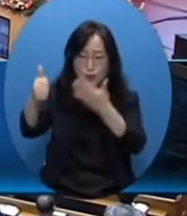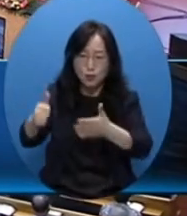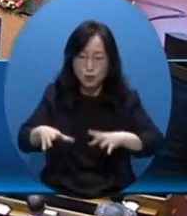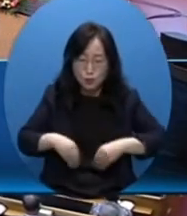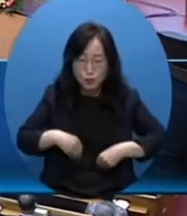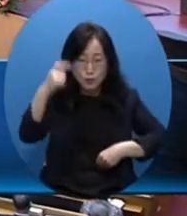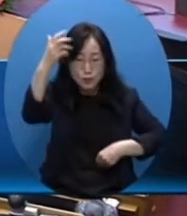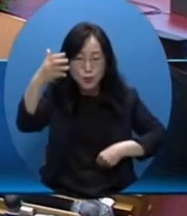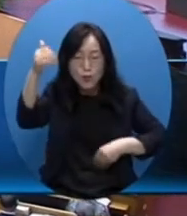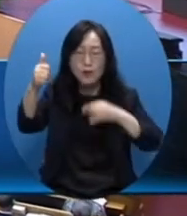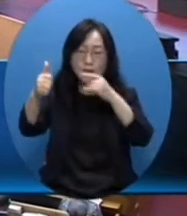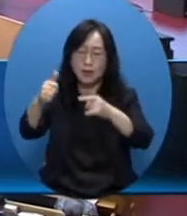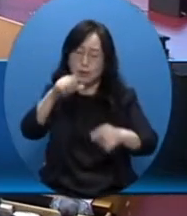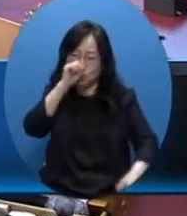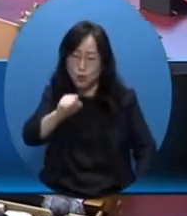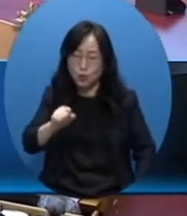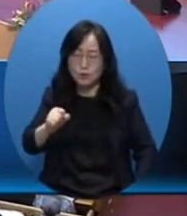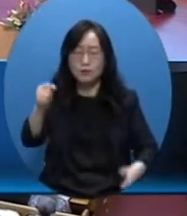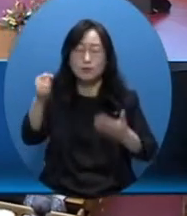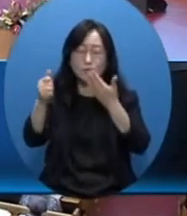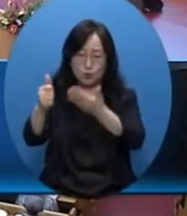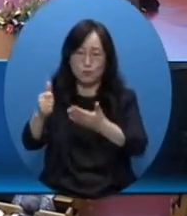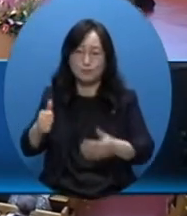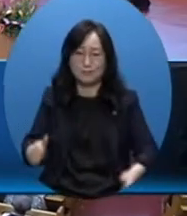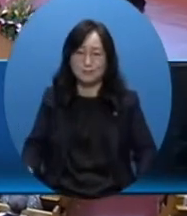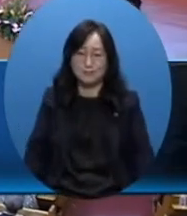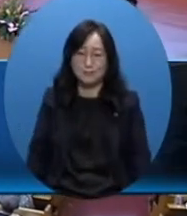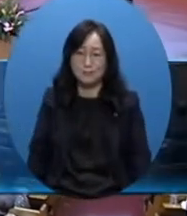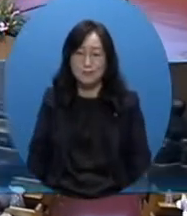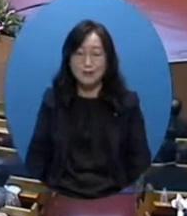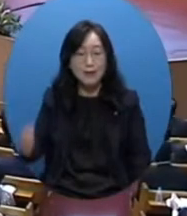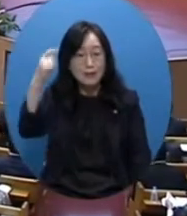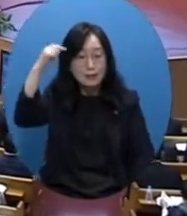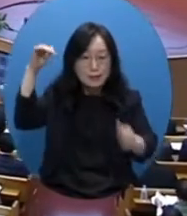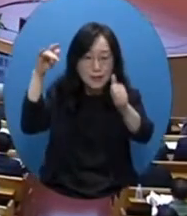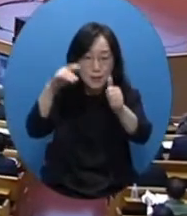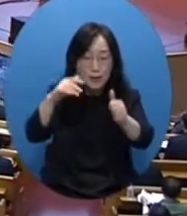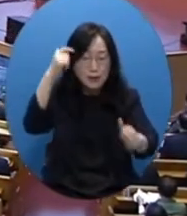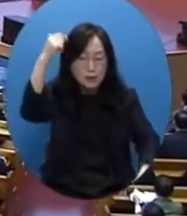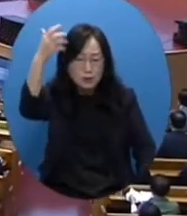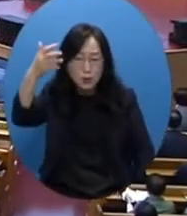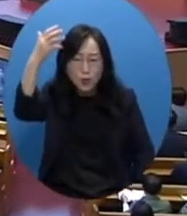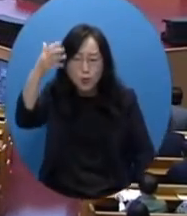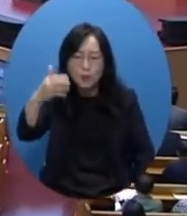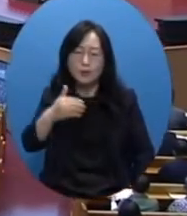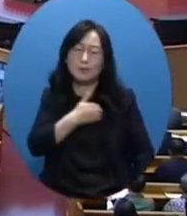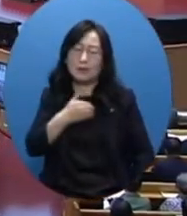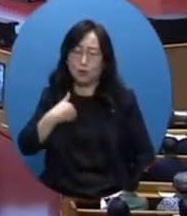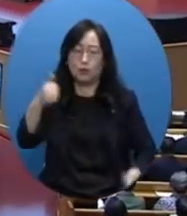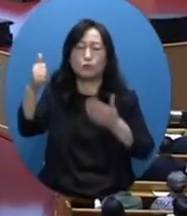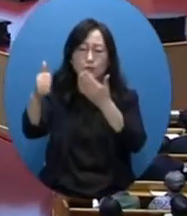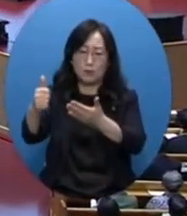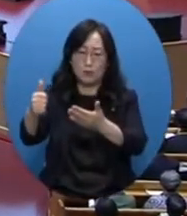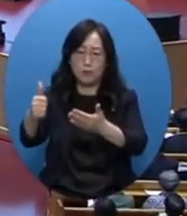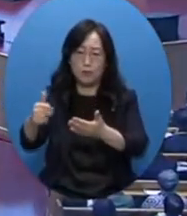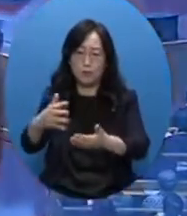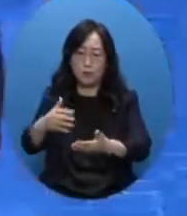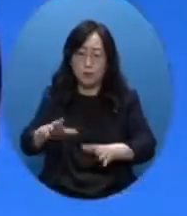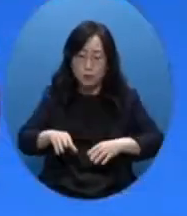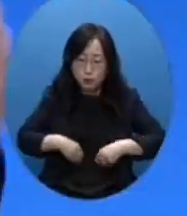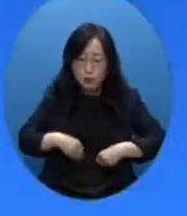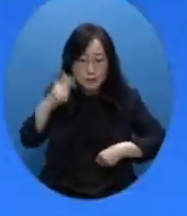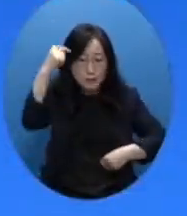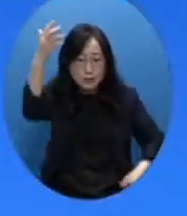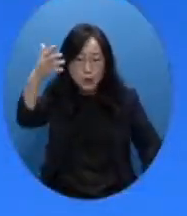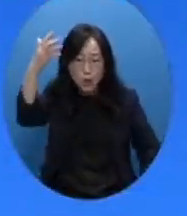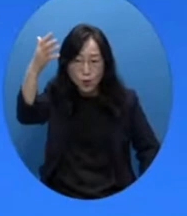좋은 것으로 채워주심이로다. 사모하는 영혼에 만족을 주시고 주린 영혼의 그